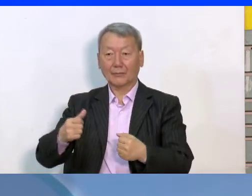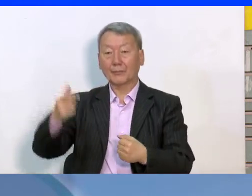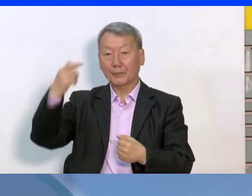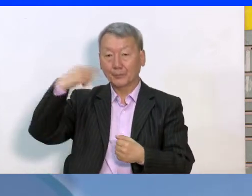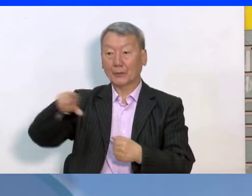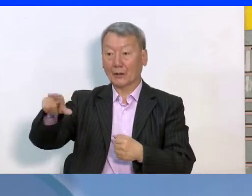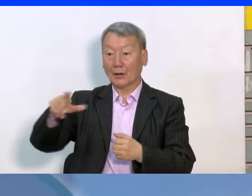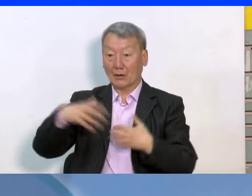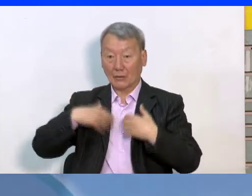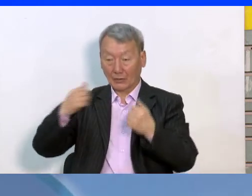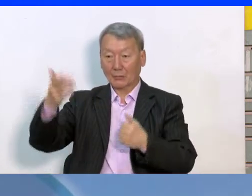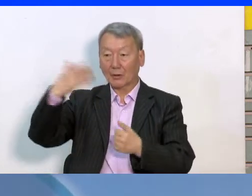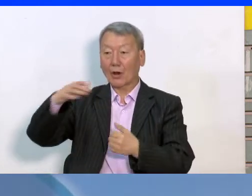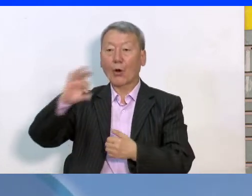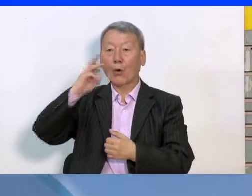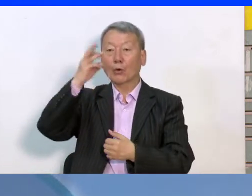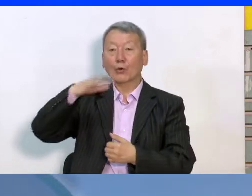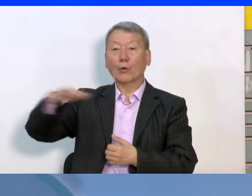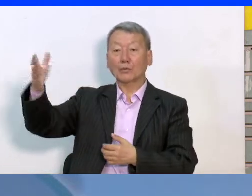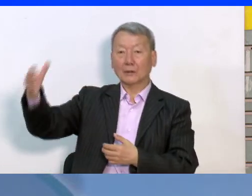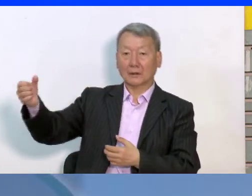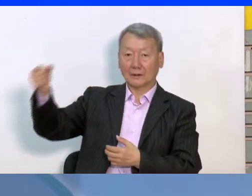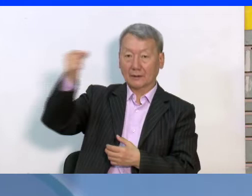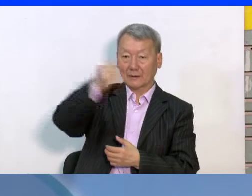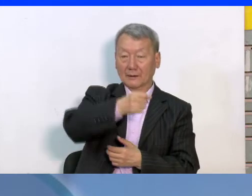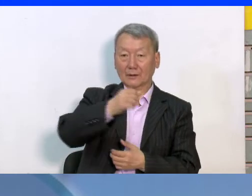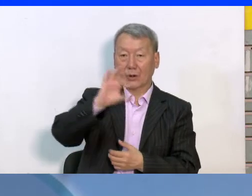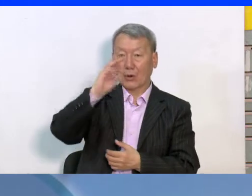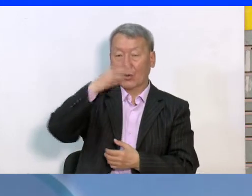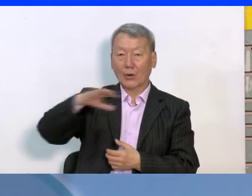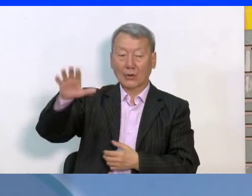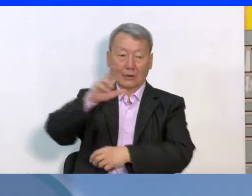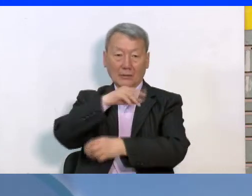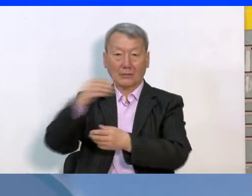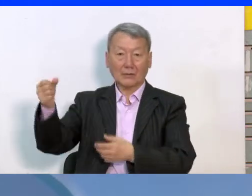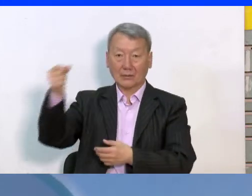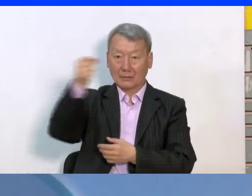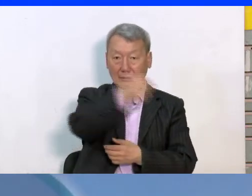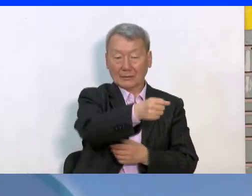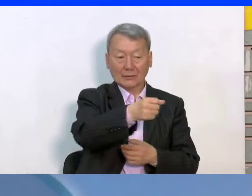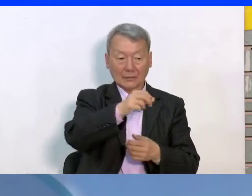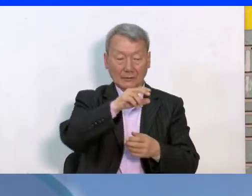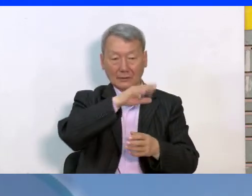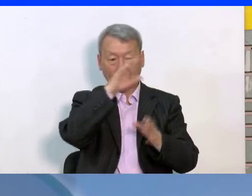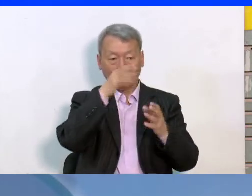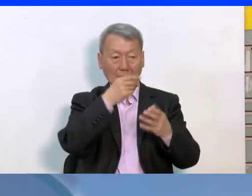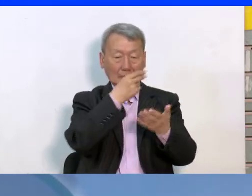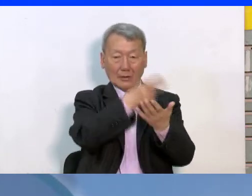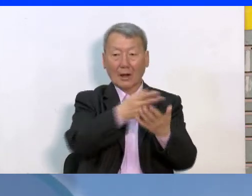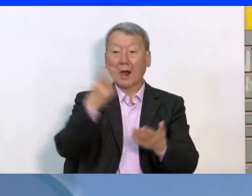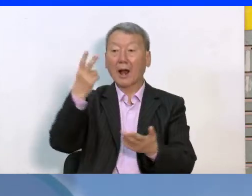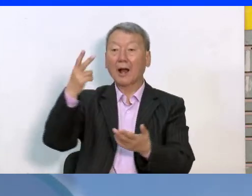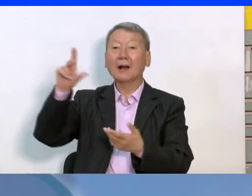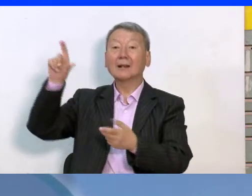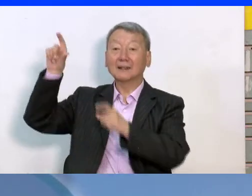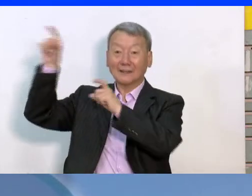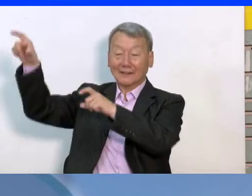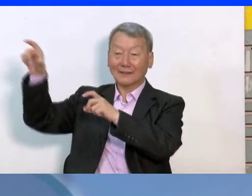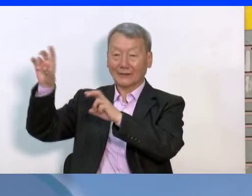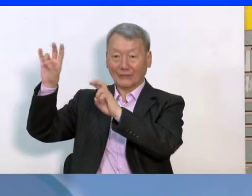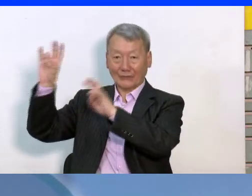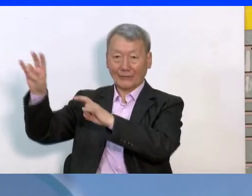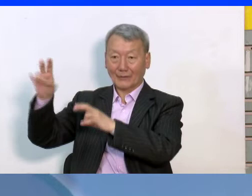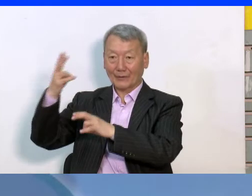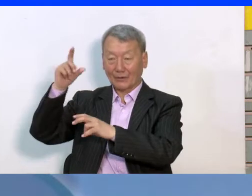Аларды биз Ош областтык областтар аралык ооруканасына алып келип жаткырганбыз. Kalgan ekoo jana observasyonel